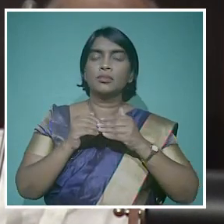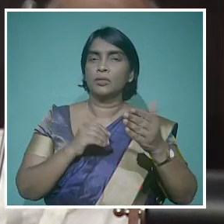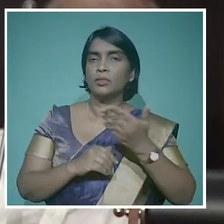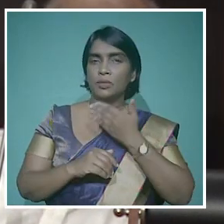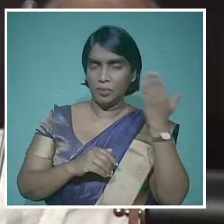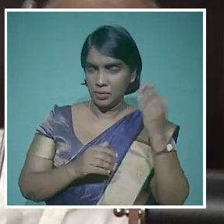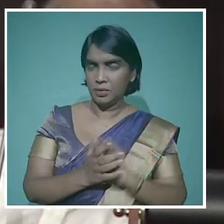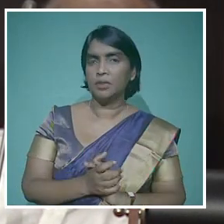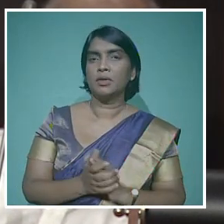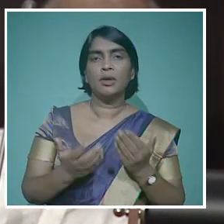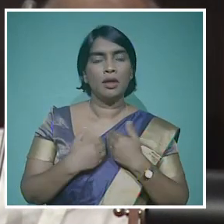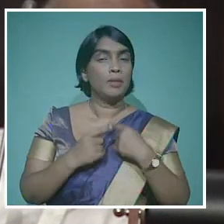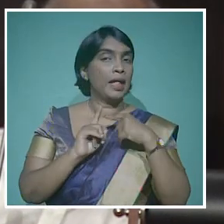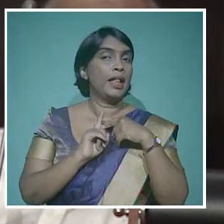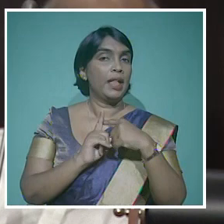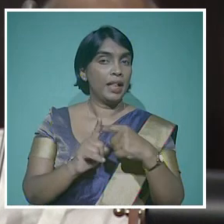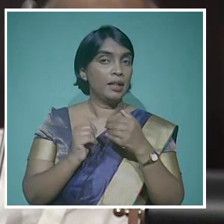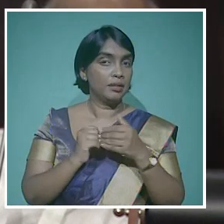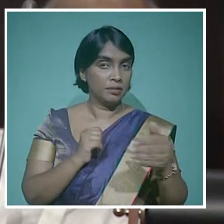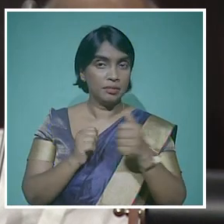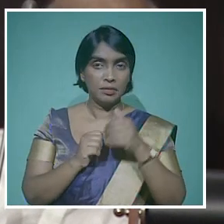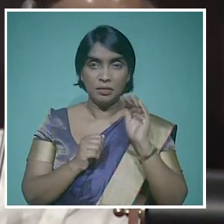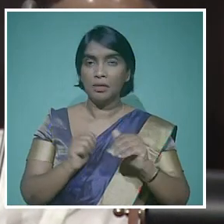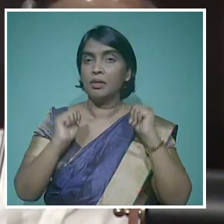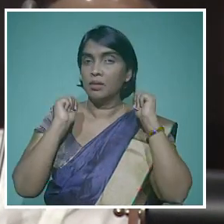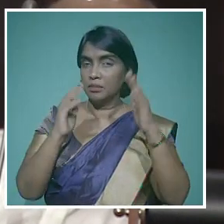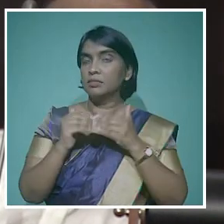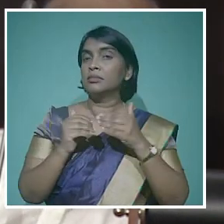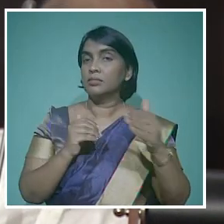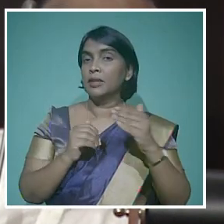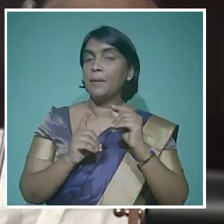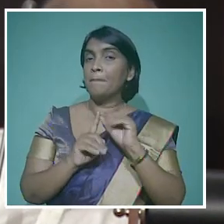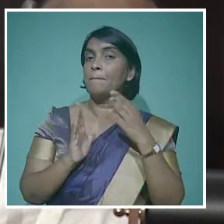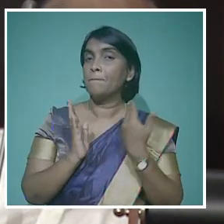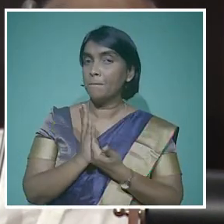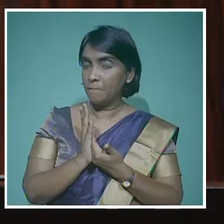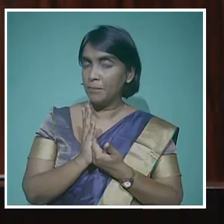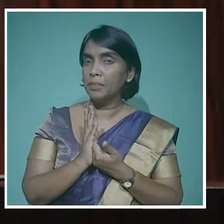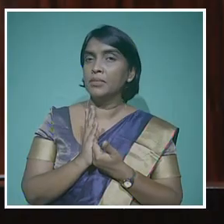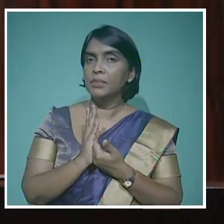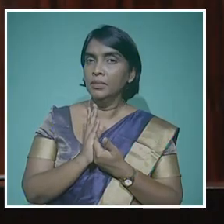පුළුවන්. අපේ ඉලක්කය කරා යන ගමන් සාර්ථක කරගත යුතු ප්‍රතිපත්ති